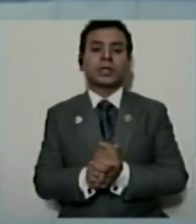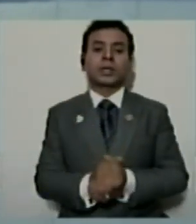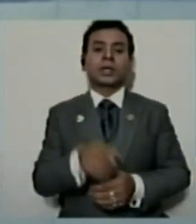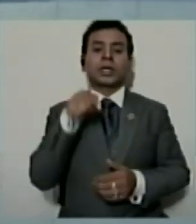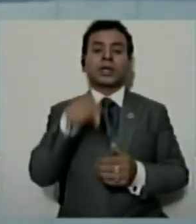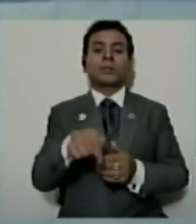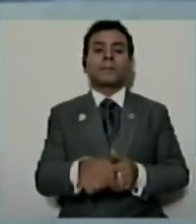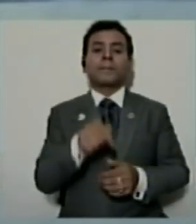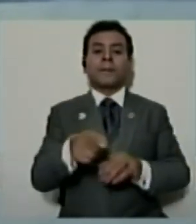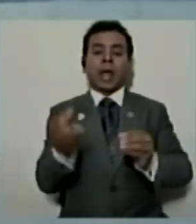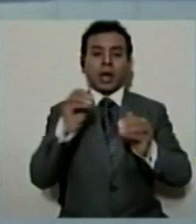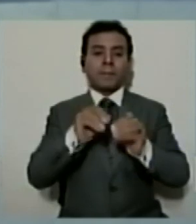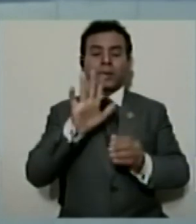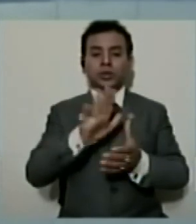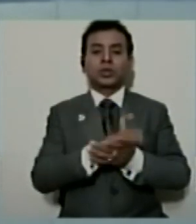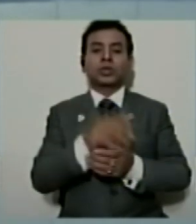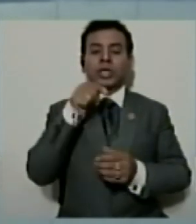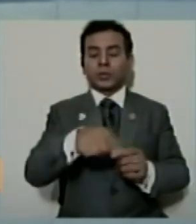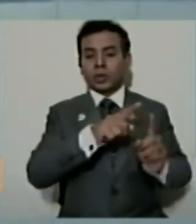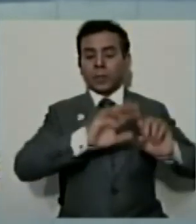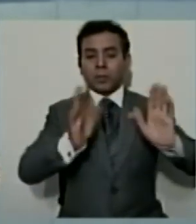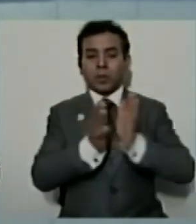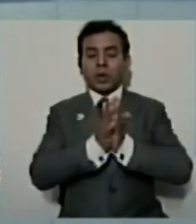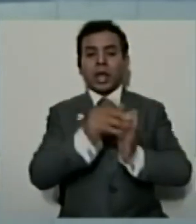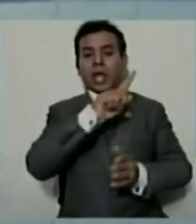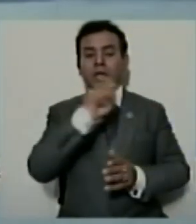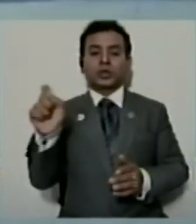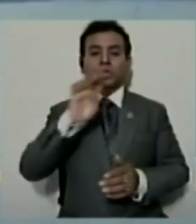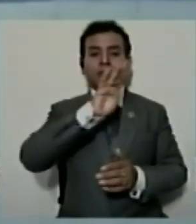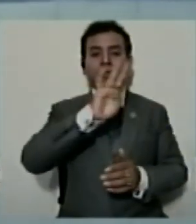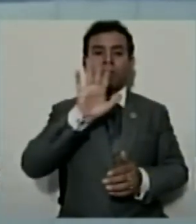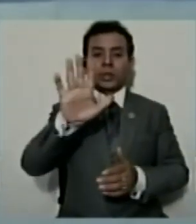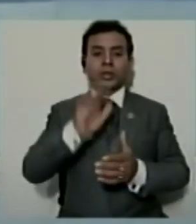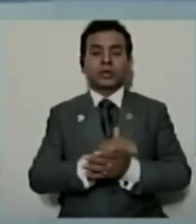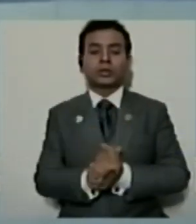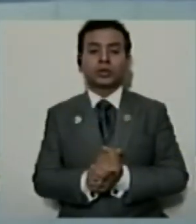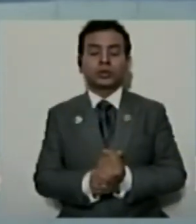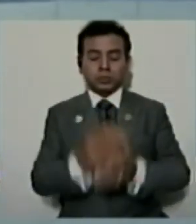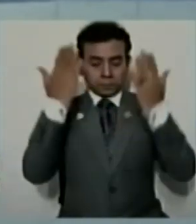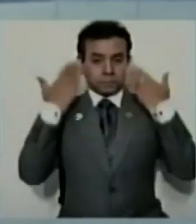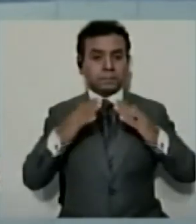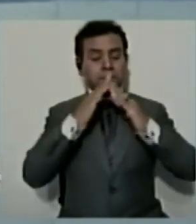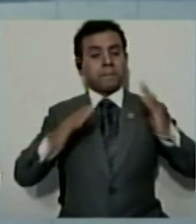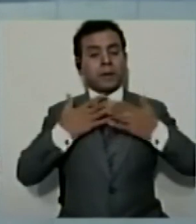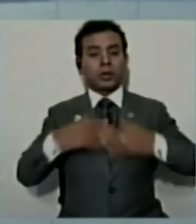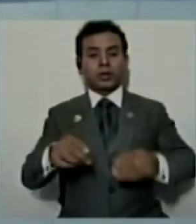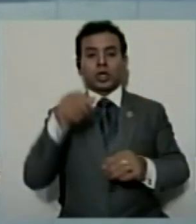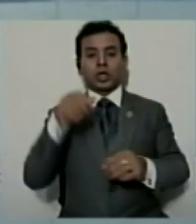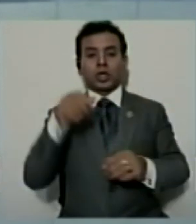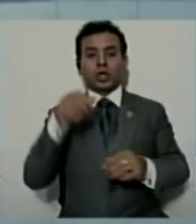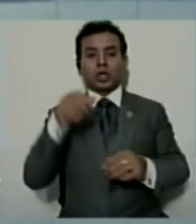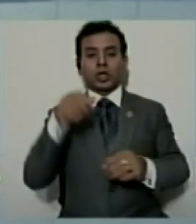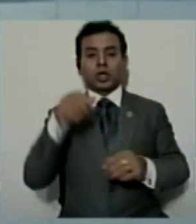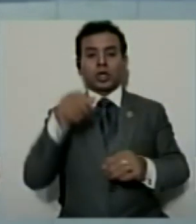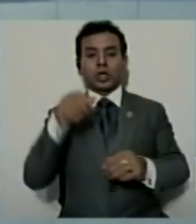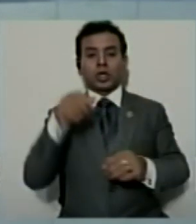সুস্থ হয়েছেন, 9 জন, এবং এ পর্যন্ত সুস্থ হয়েছেন 122 জন। তবে এখানে উল্লেখ করছি যে আমরা